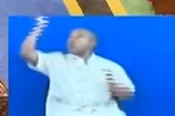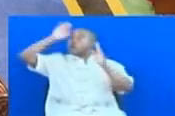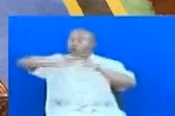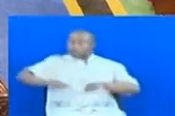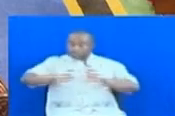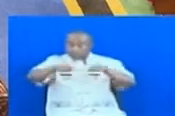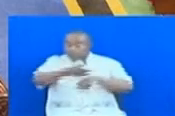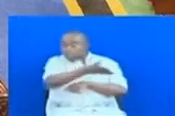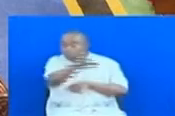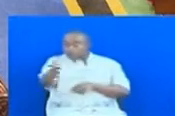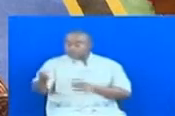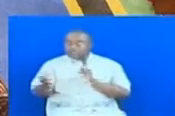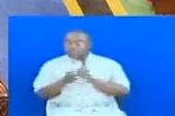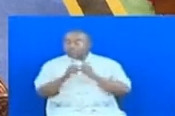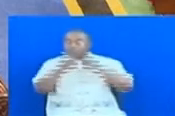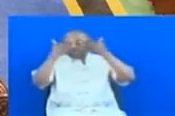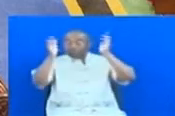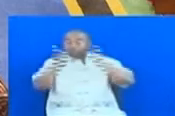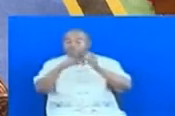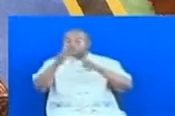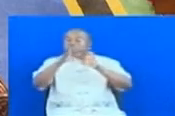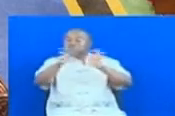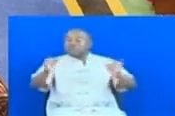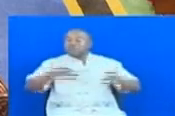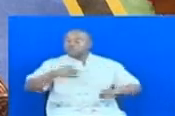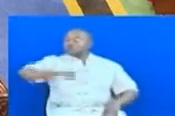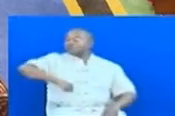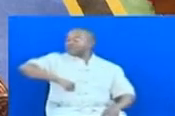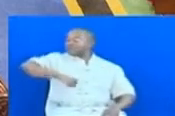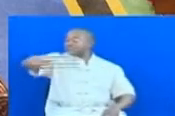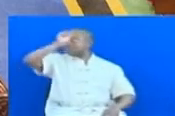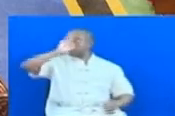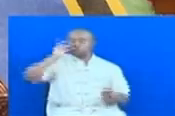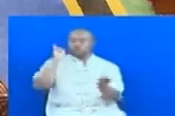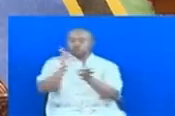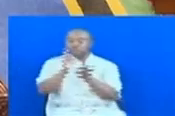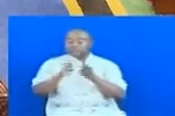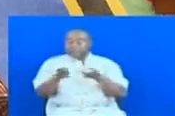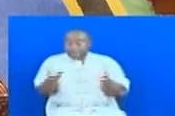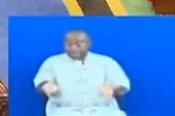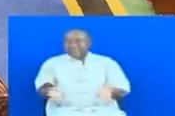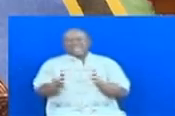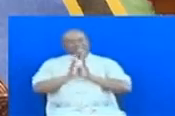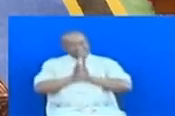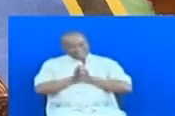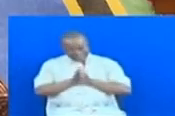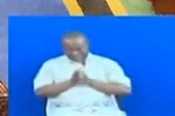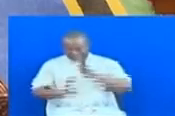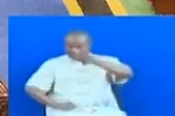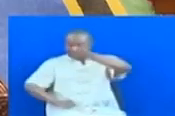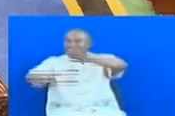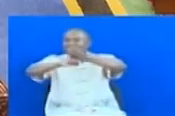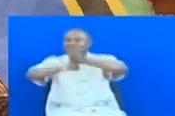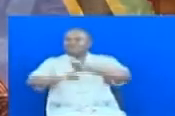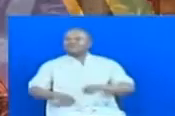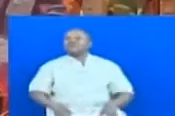awafunulie mambo yenu yaende safi, tukashinde salama, tukutane tena. Asanteni sana, naunga mkono hoja.